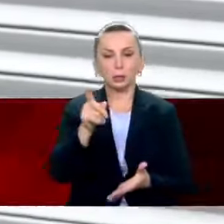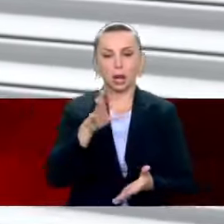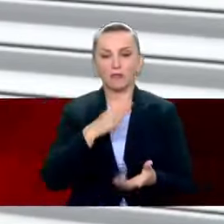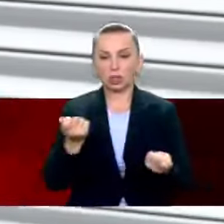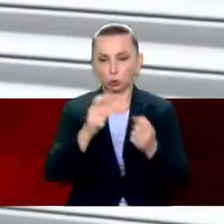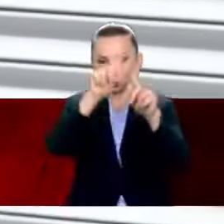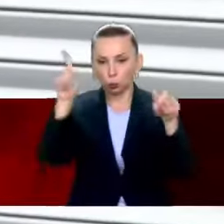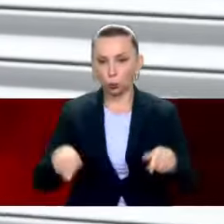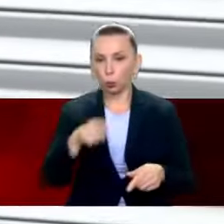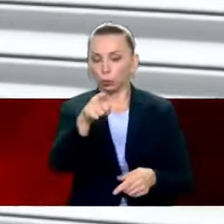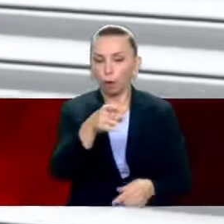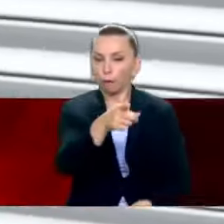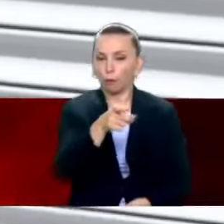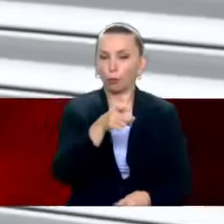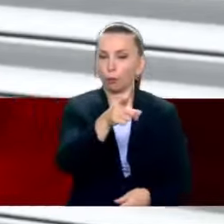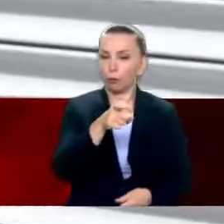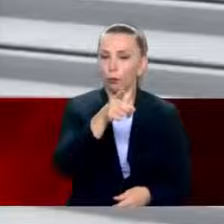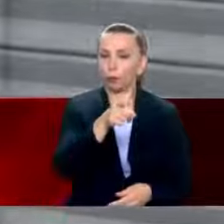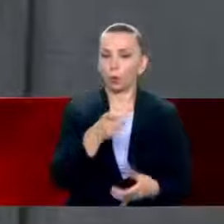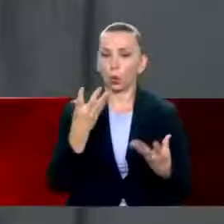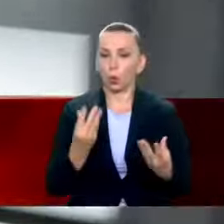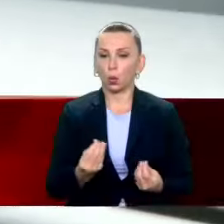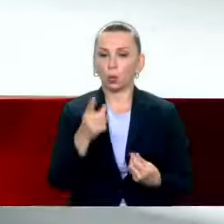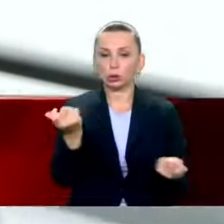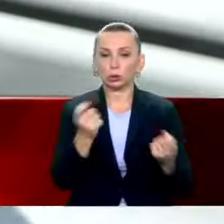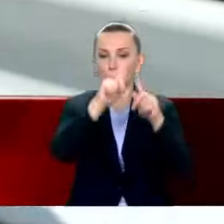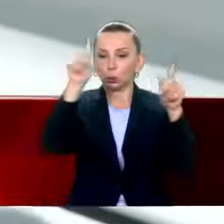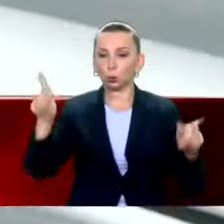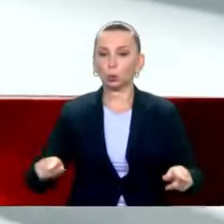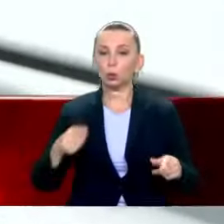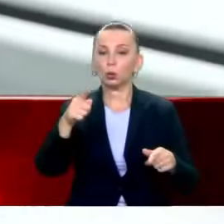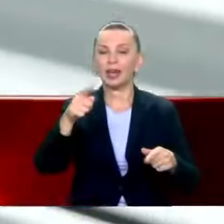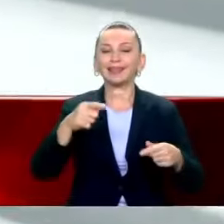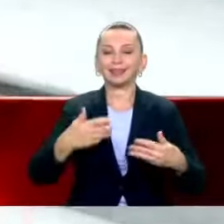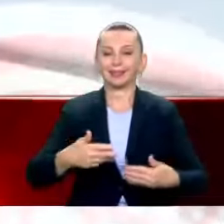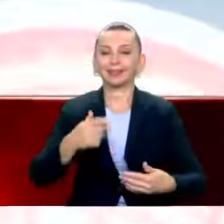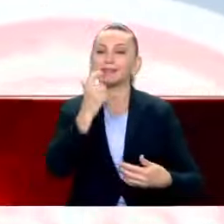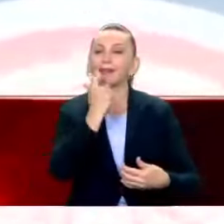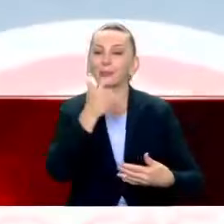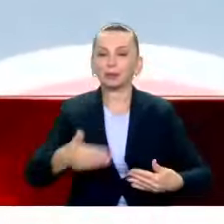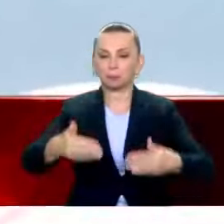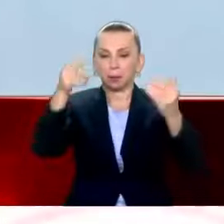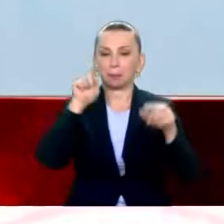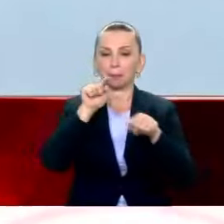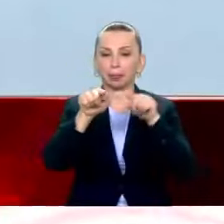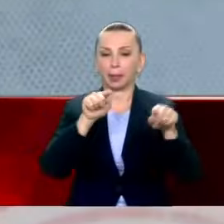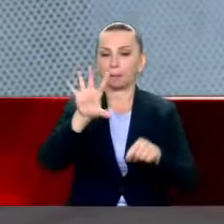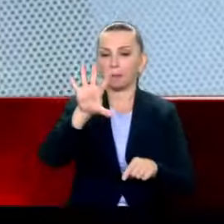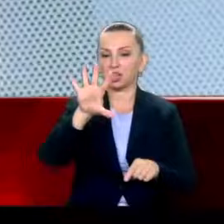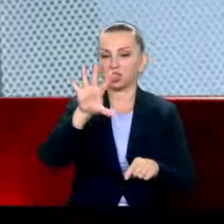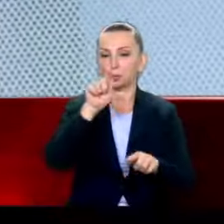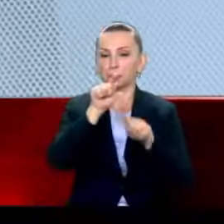Kurşun yağdırdılar saldırganların silahından çıkan kurşunlar iş yerinin kepengi isabet etti tam be Kurşun geldi